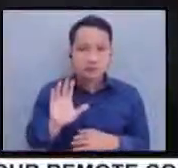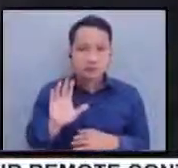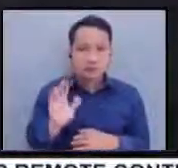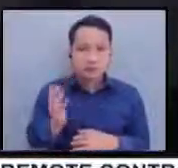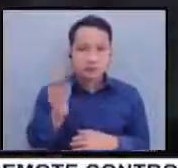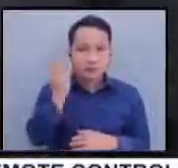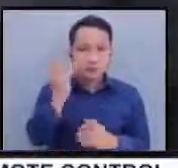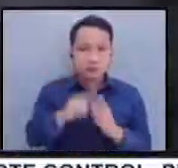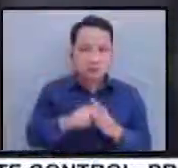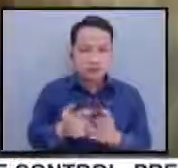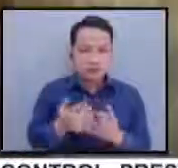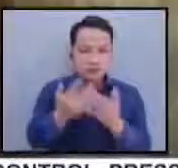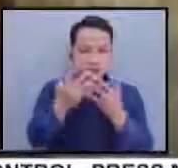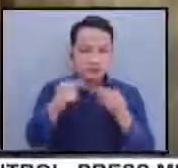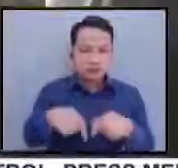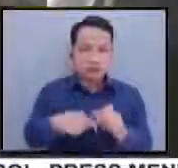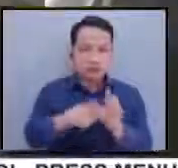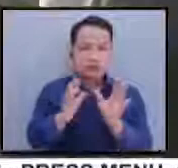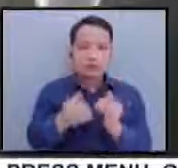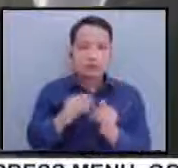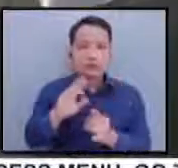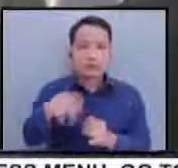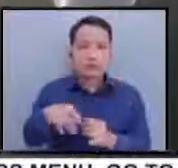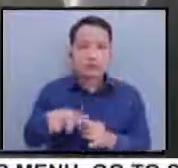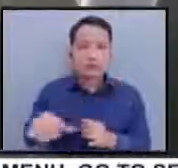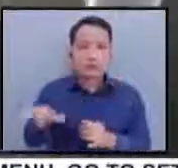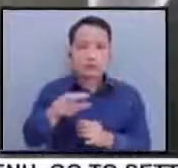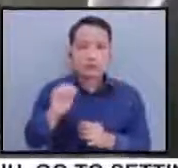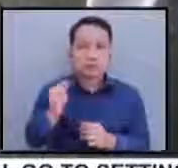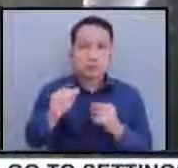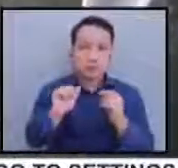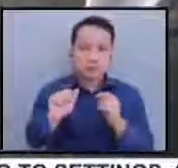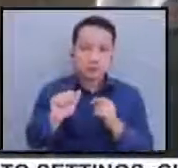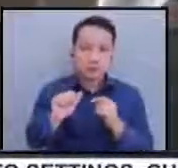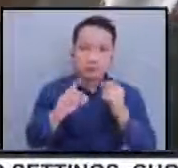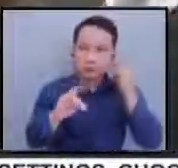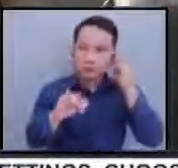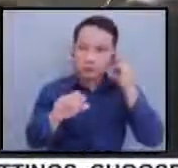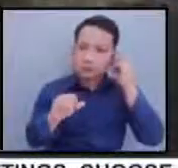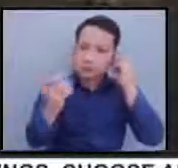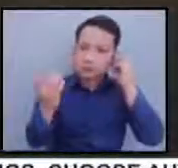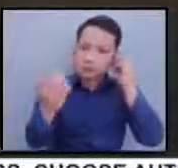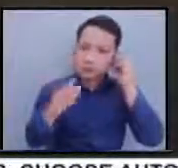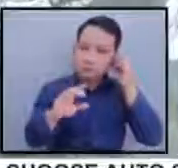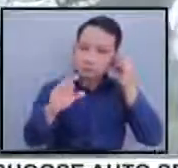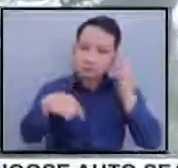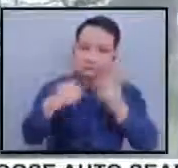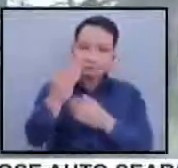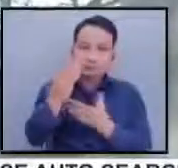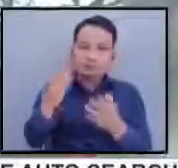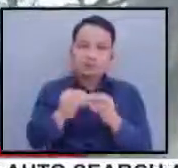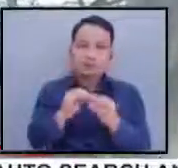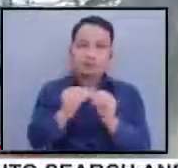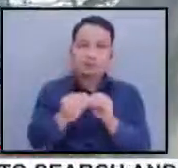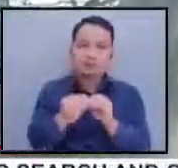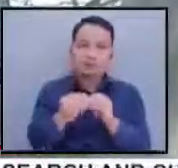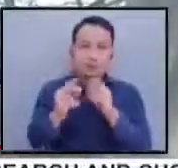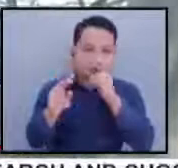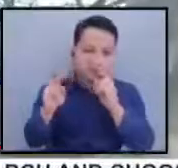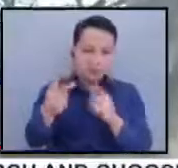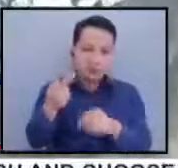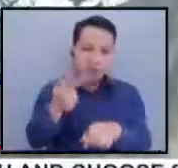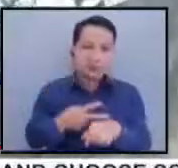ang sunog dito sa Barangay UP Campus Village A sa Diliman, lungsod ng Quezon na umabot sa ikalawang alarma at